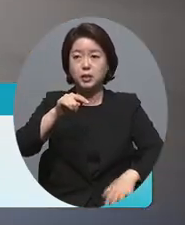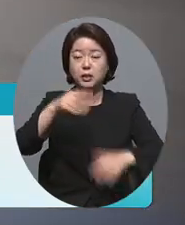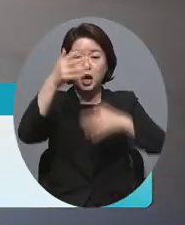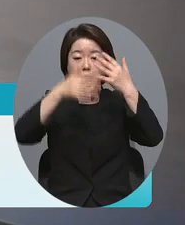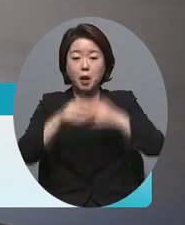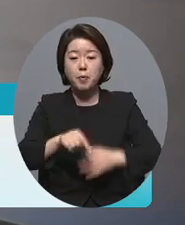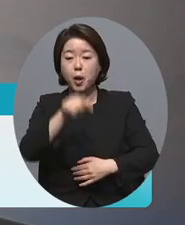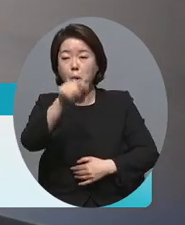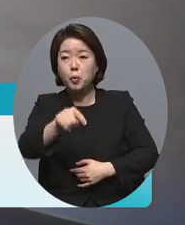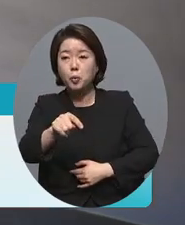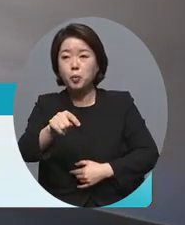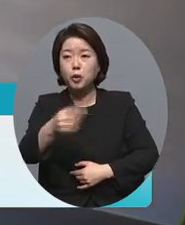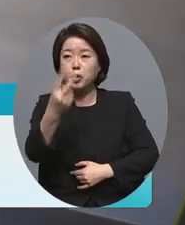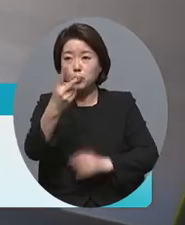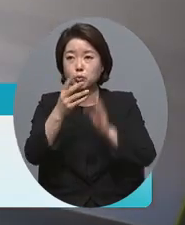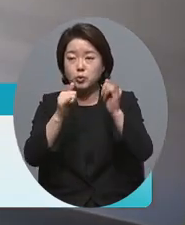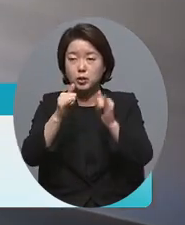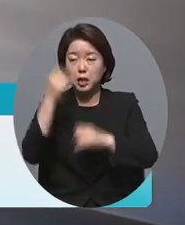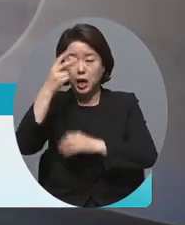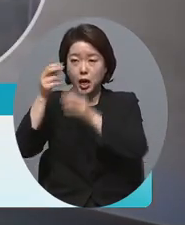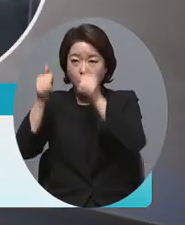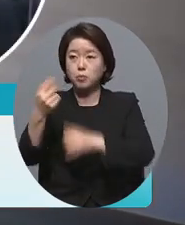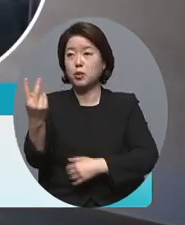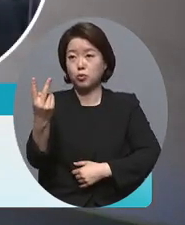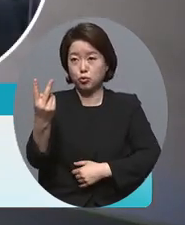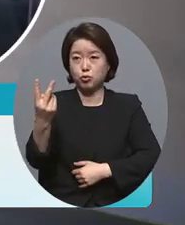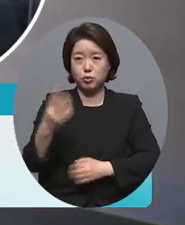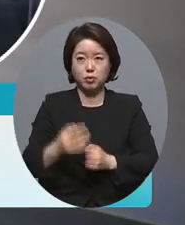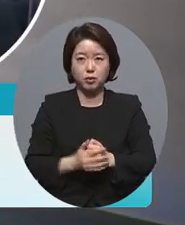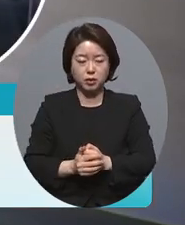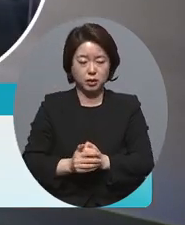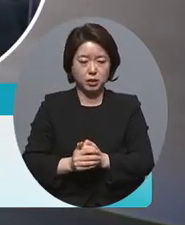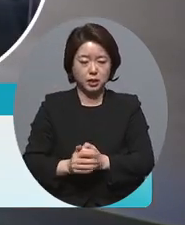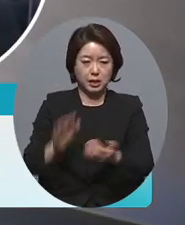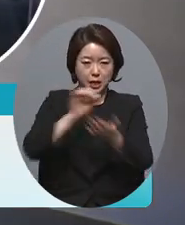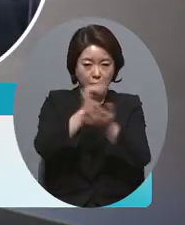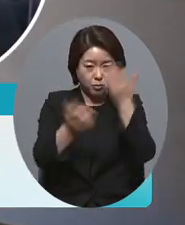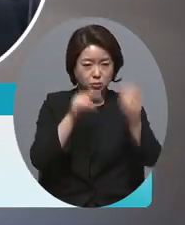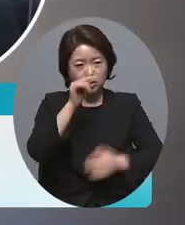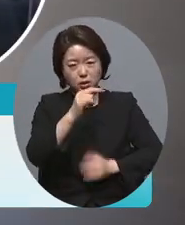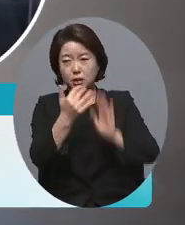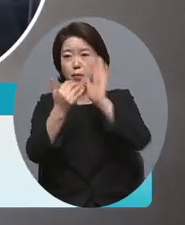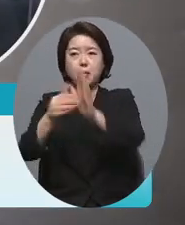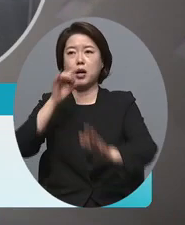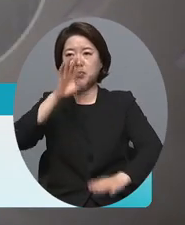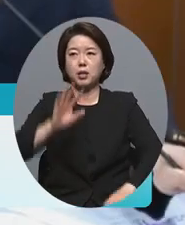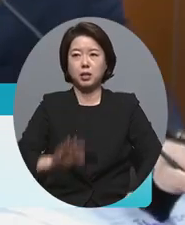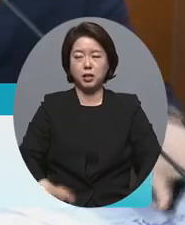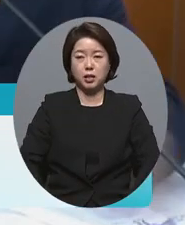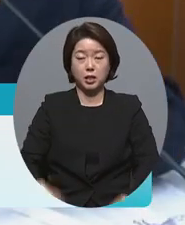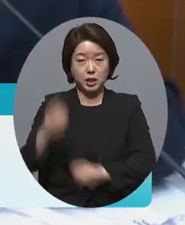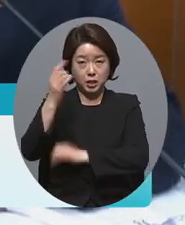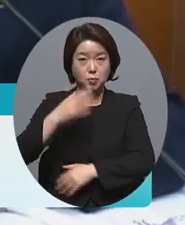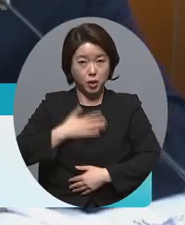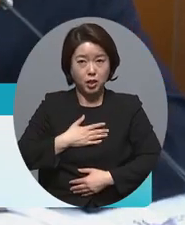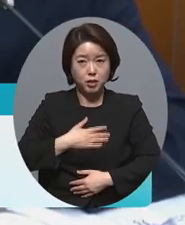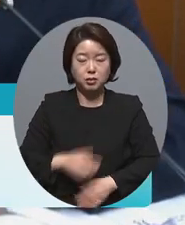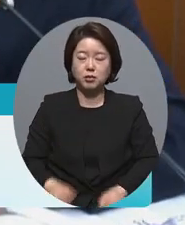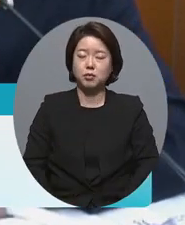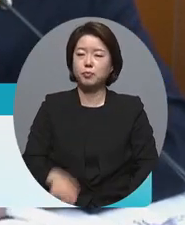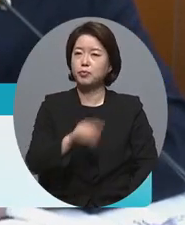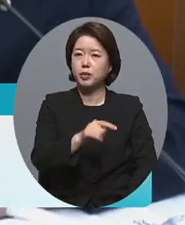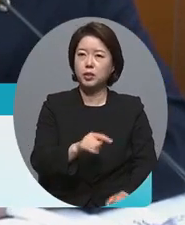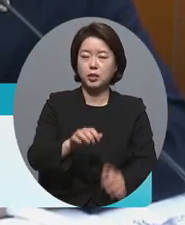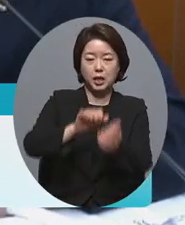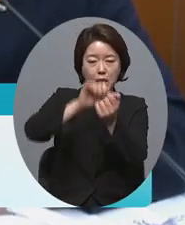제일 앞에 있는 사람 검사 두 명이 검사이고요. 압수수색을 저렇게 막으면 안 되는 겁니다. 기본이 아시죠? 여기에 압수수색